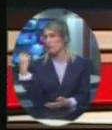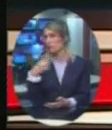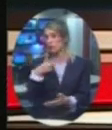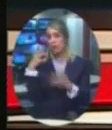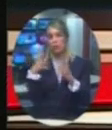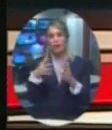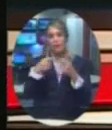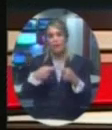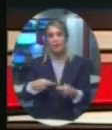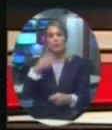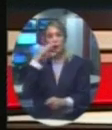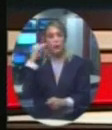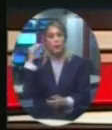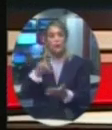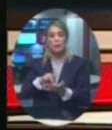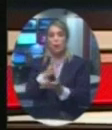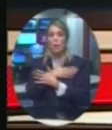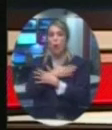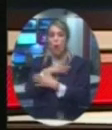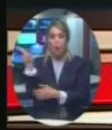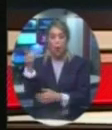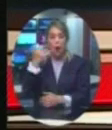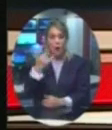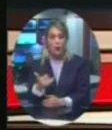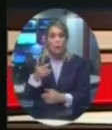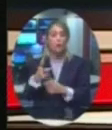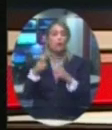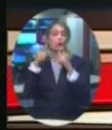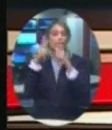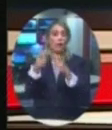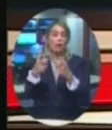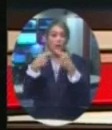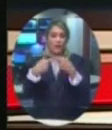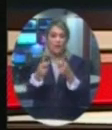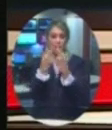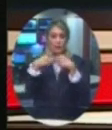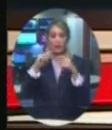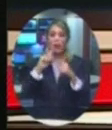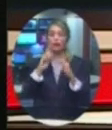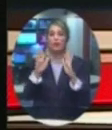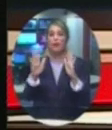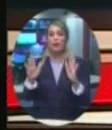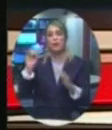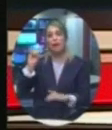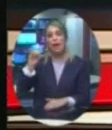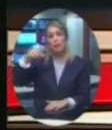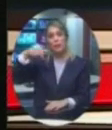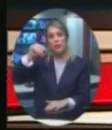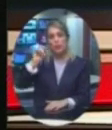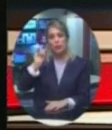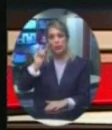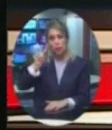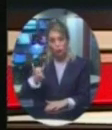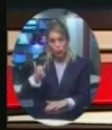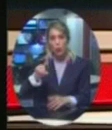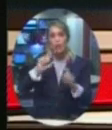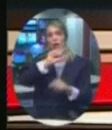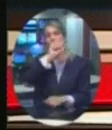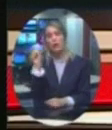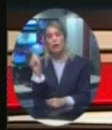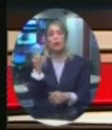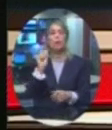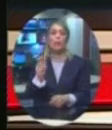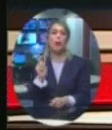אמיר פרץ במרוקו, והיום משלחת של חברי כנסת לוועידה השנתית של ה-IPU, איגוד הפרלמנטרים הבינלאומי,